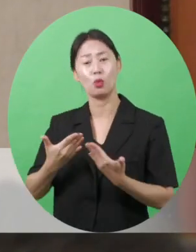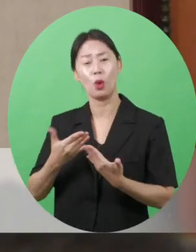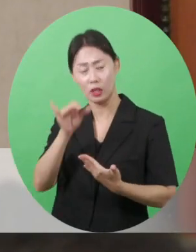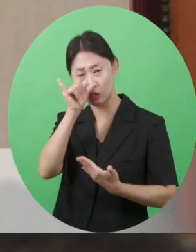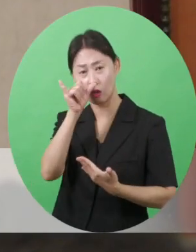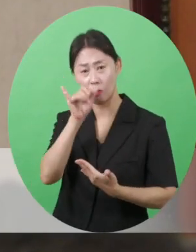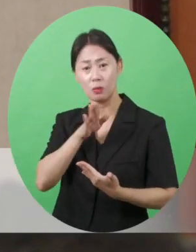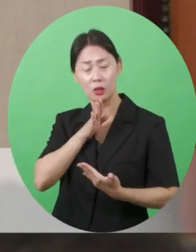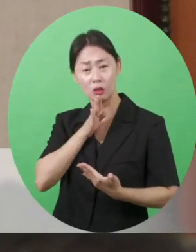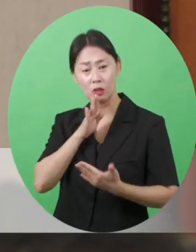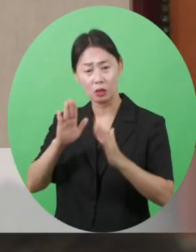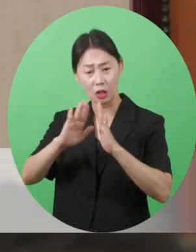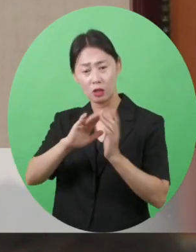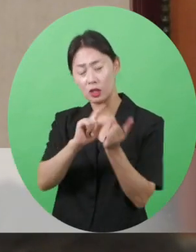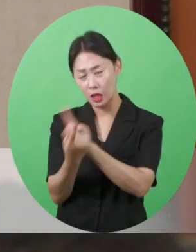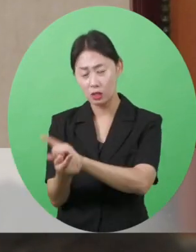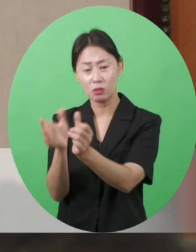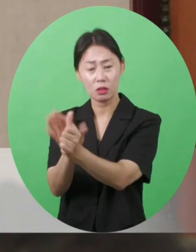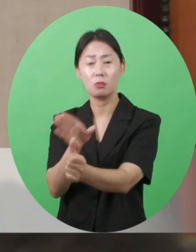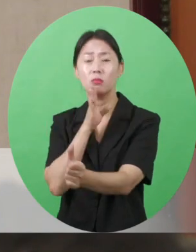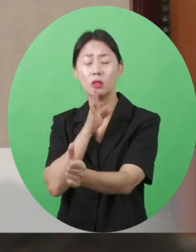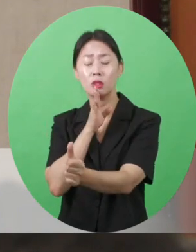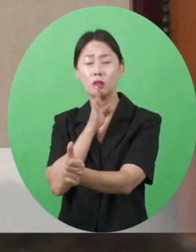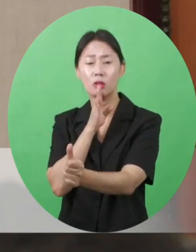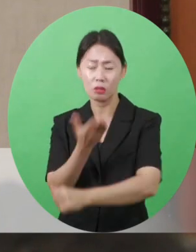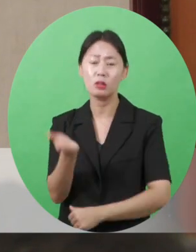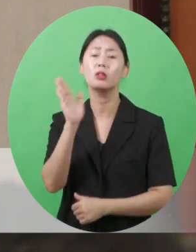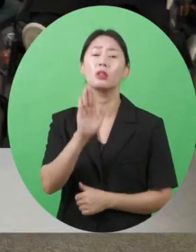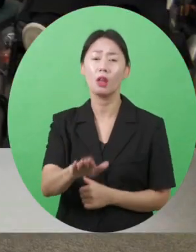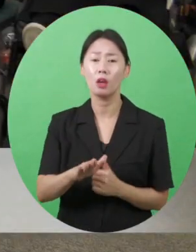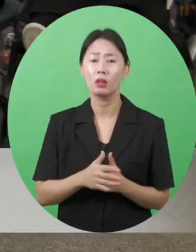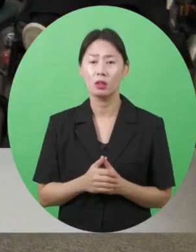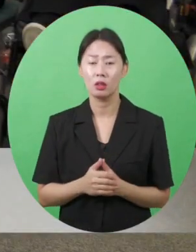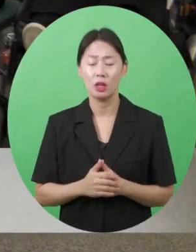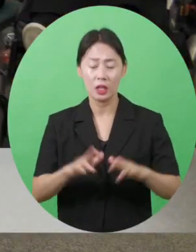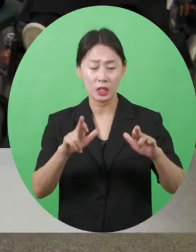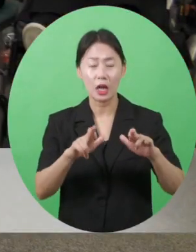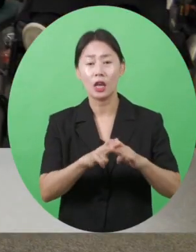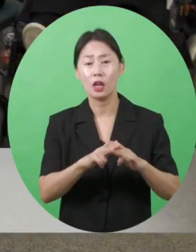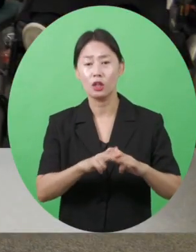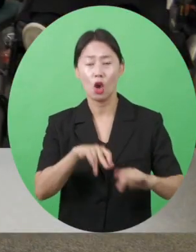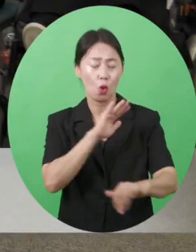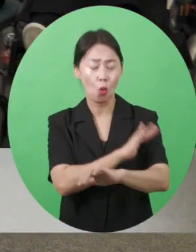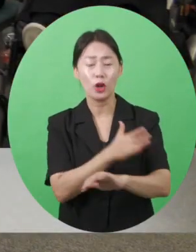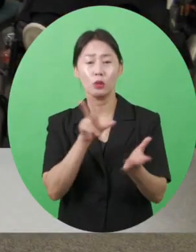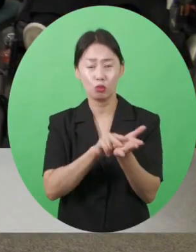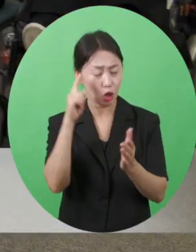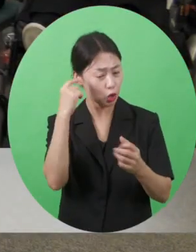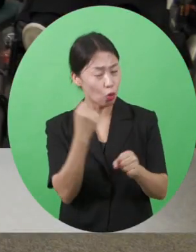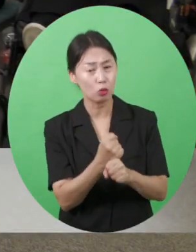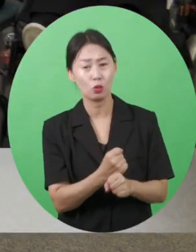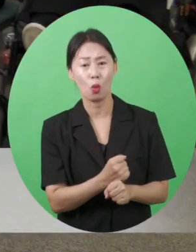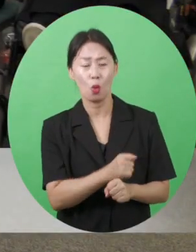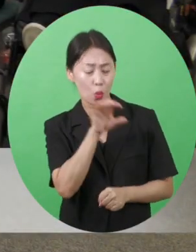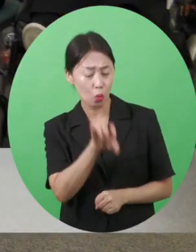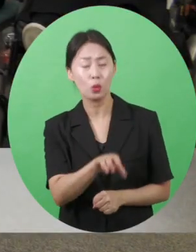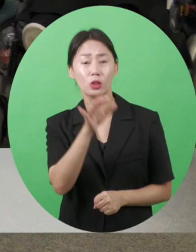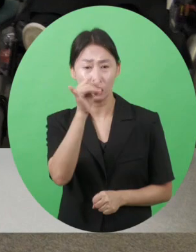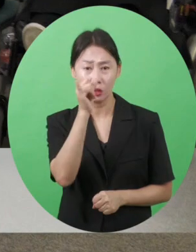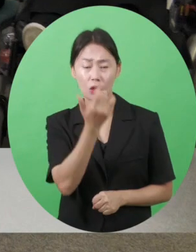전남도가 있습니다. 그리고 수탁기관인 운영 장애인 권익명소가 있는데 장애인 권익명소가 옹호기관